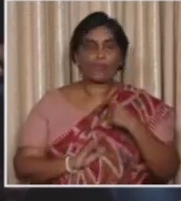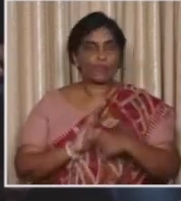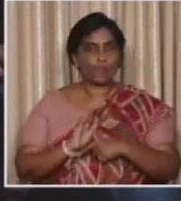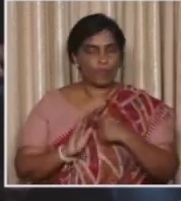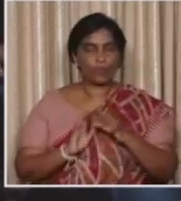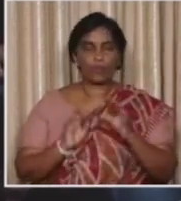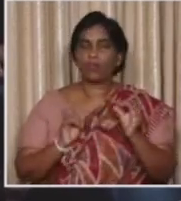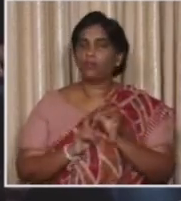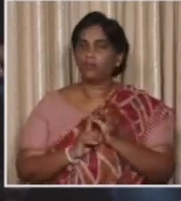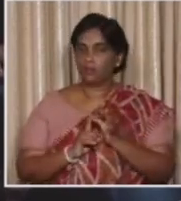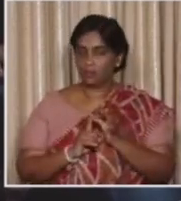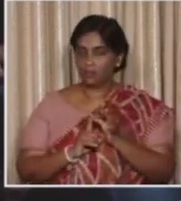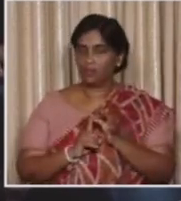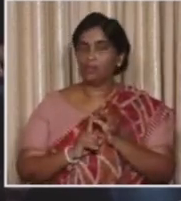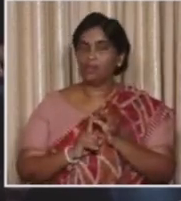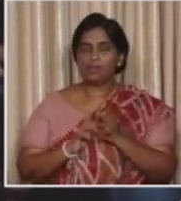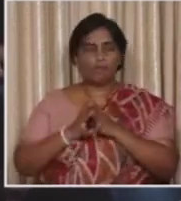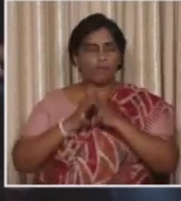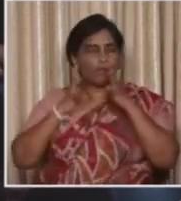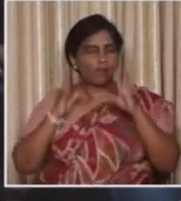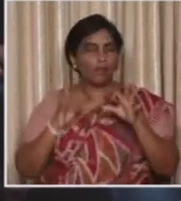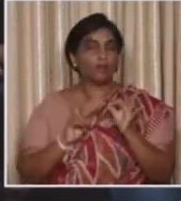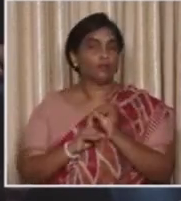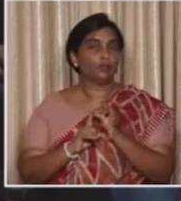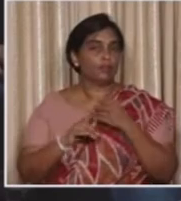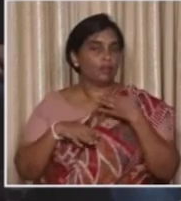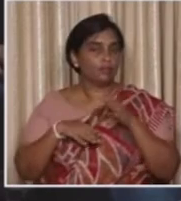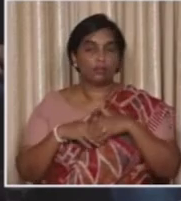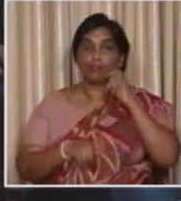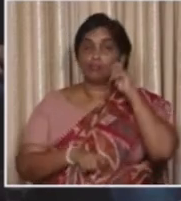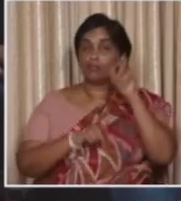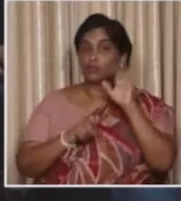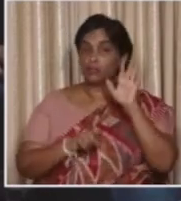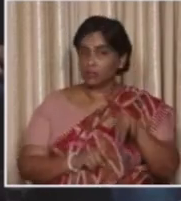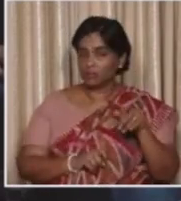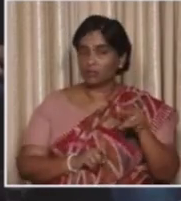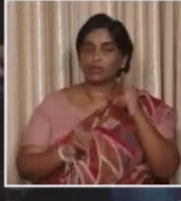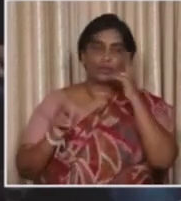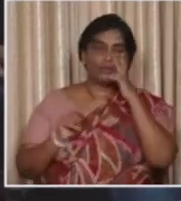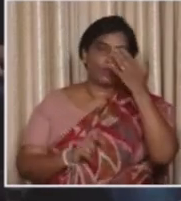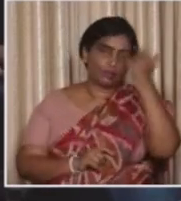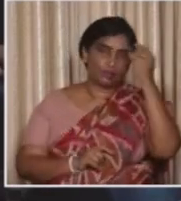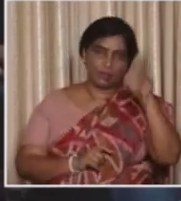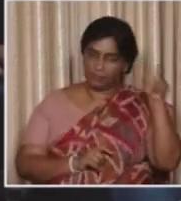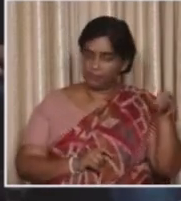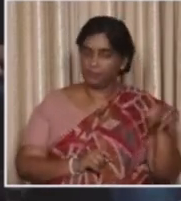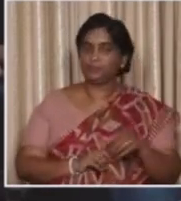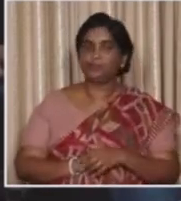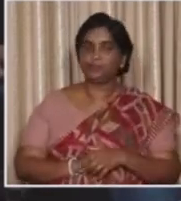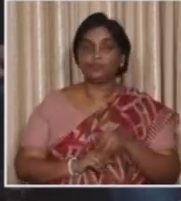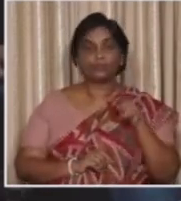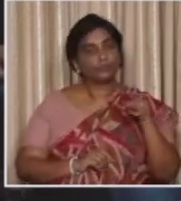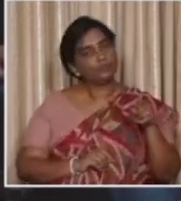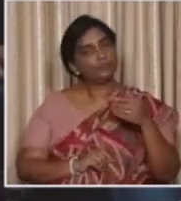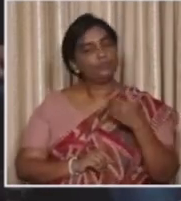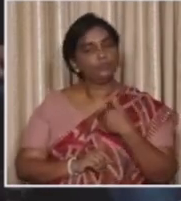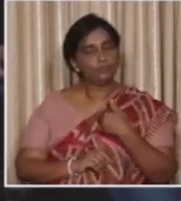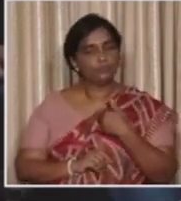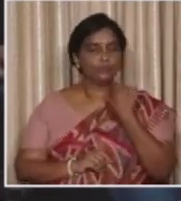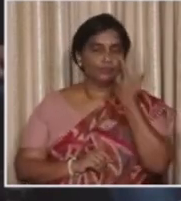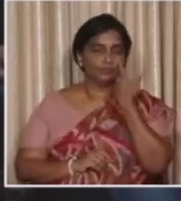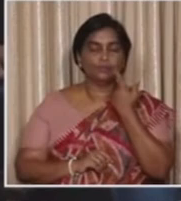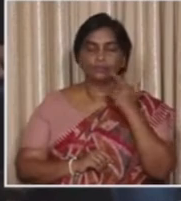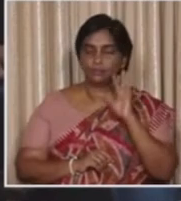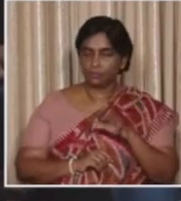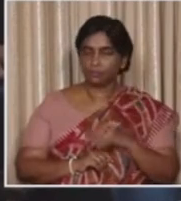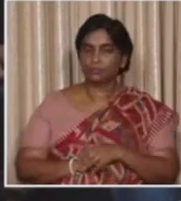ලංකාවේ දරිද්‍රතාවෙන් වැඩිම දරිද්‍රතාවෙන් පෙළෙන ජනතාවක් ඉන්නෙත් කඳුකර දමිළ ජනතාව. ඉතින් අපි කනගාටු වෙන්න